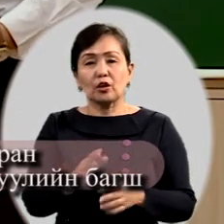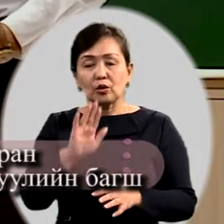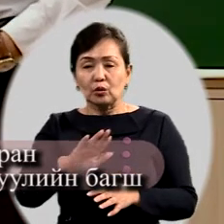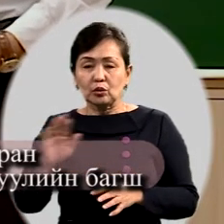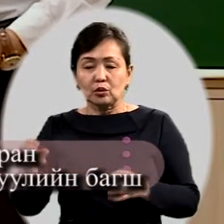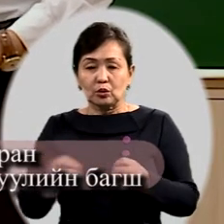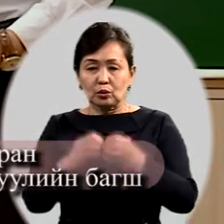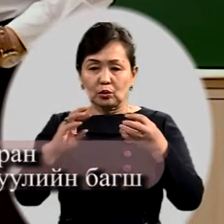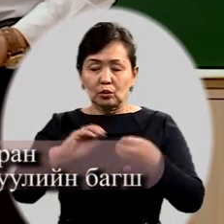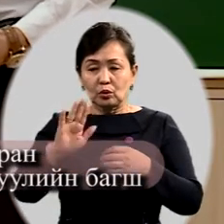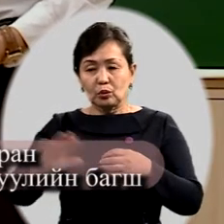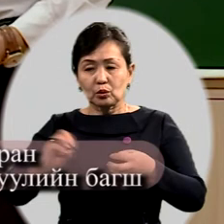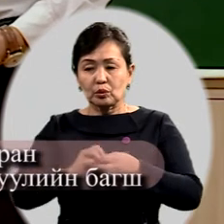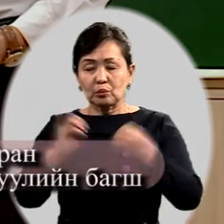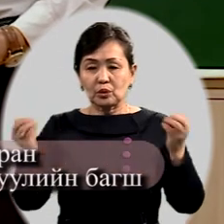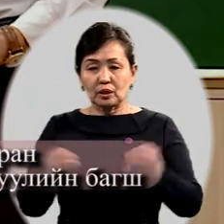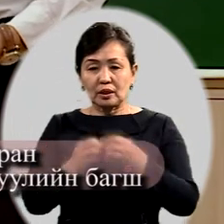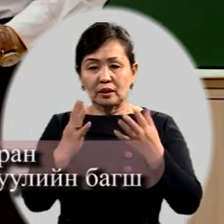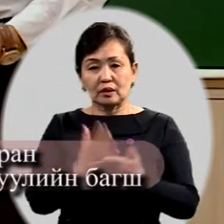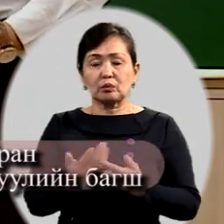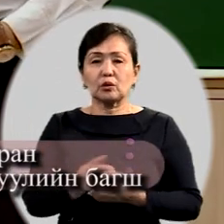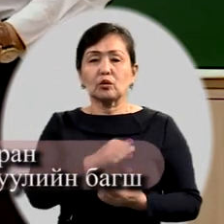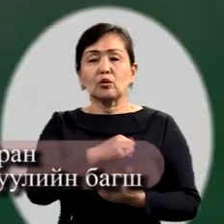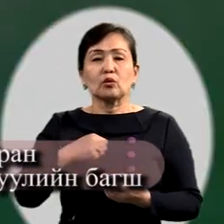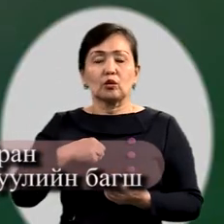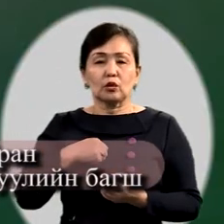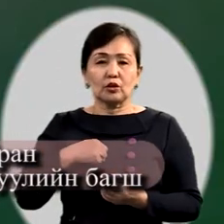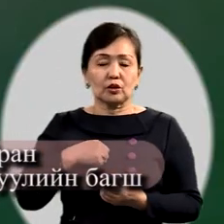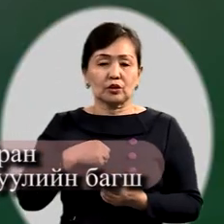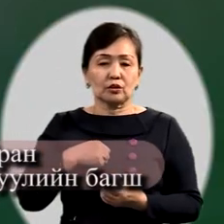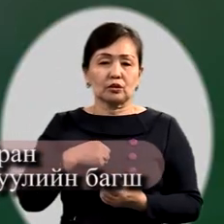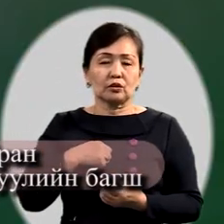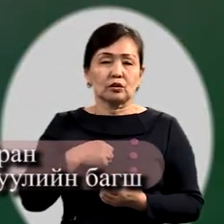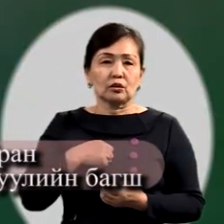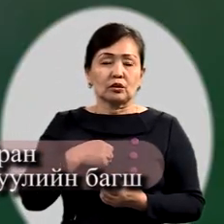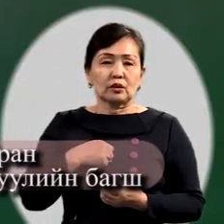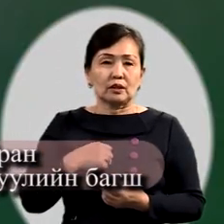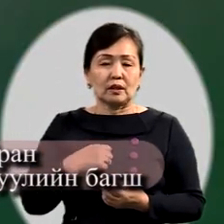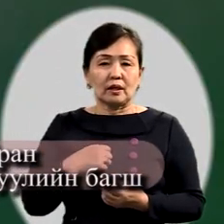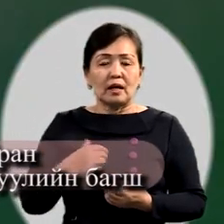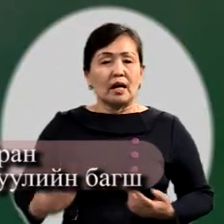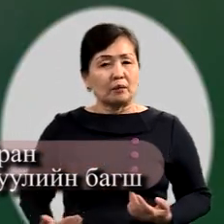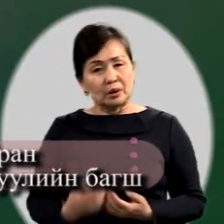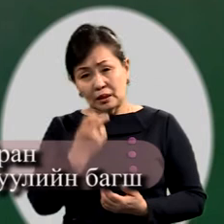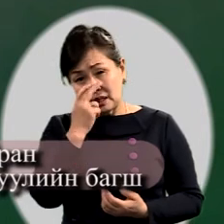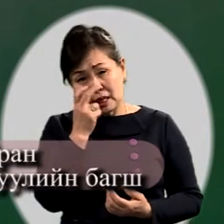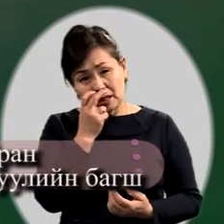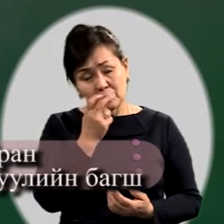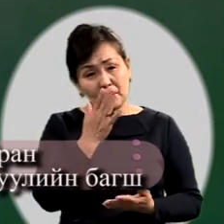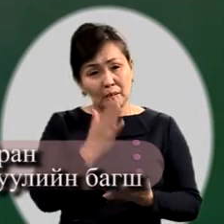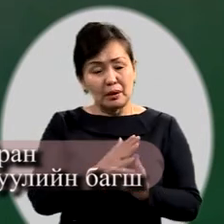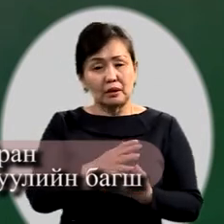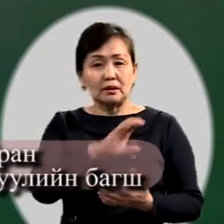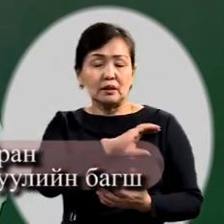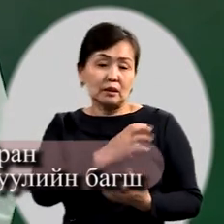Оқушы туындысы деп баланың әр нәрсеге немесе өмірге деген көз қарасын, ішкі жан дүниесін басқадай